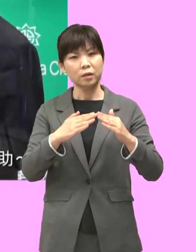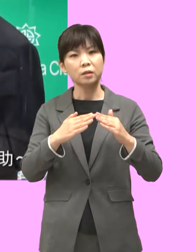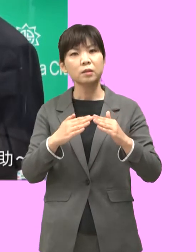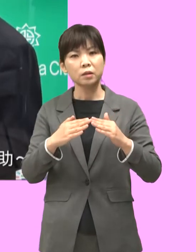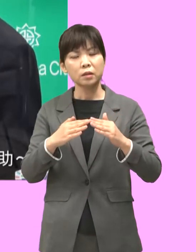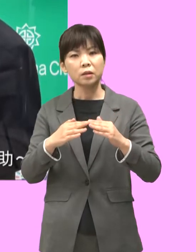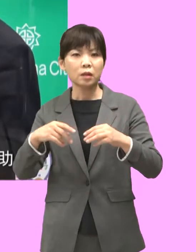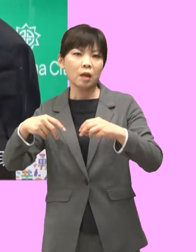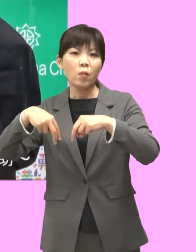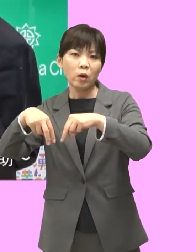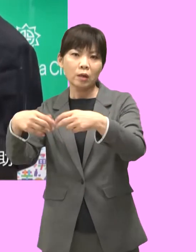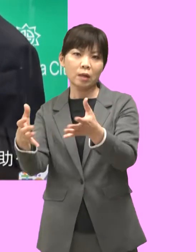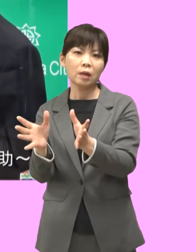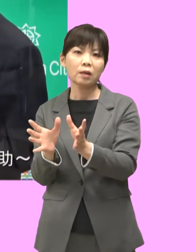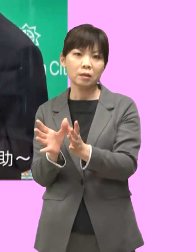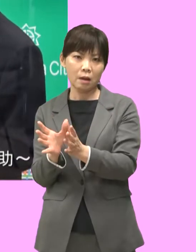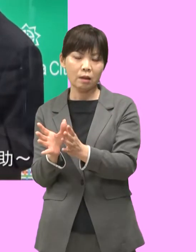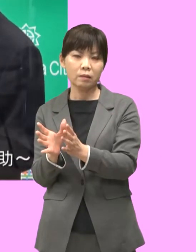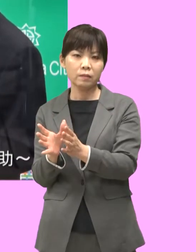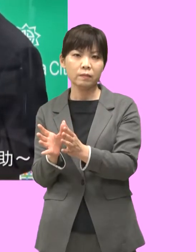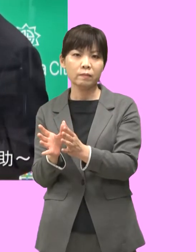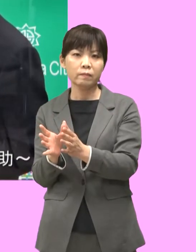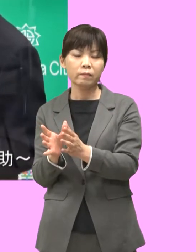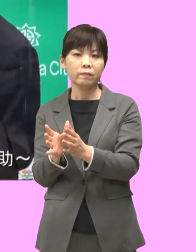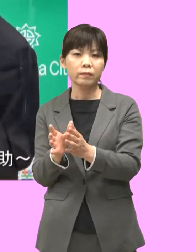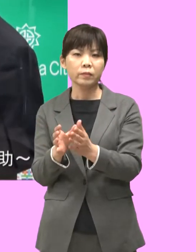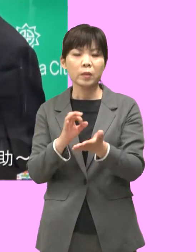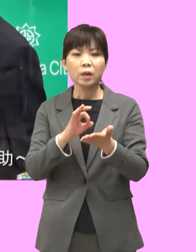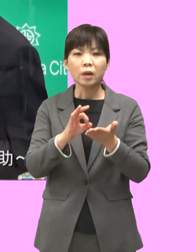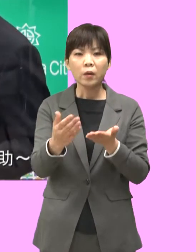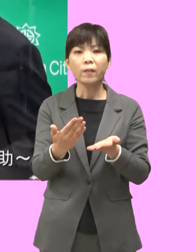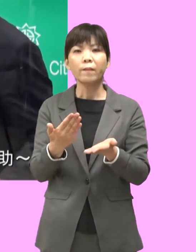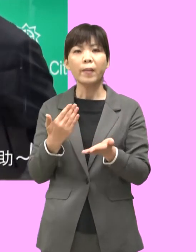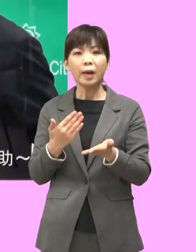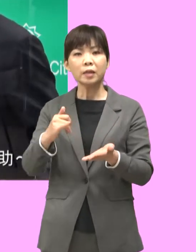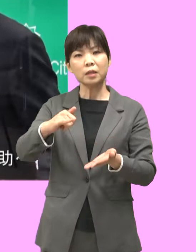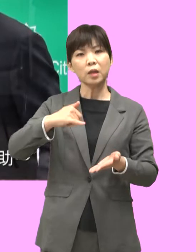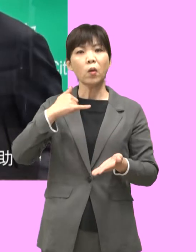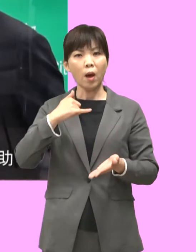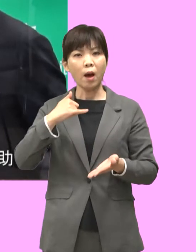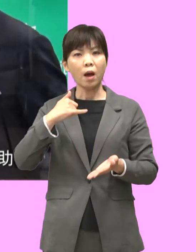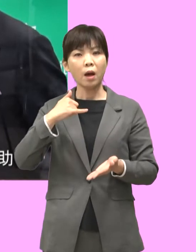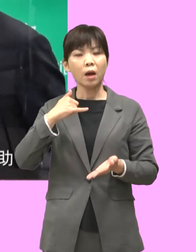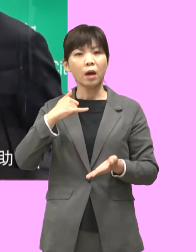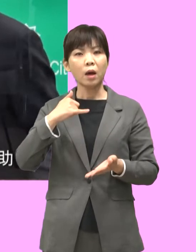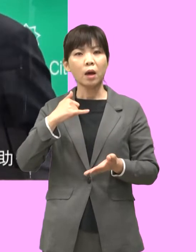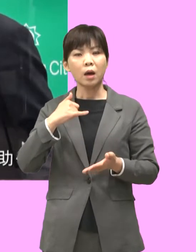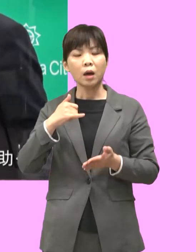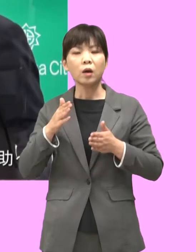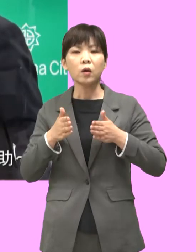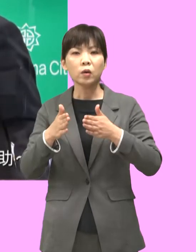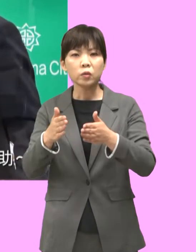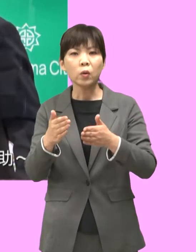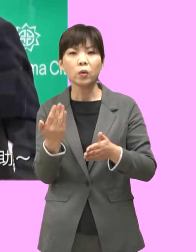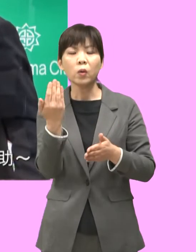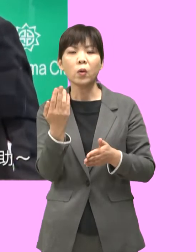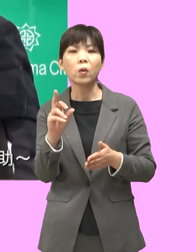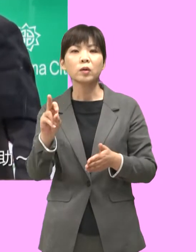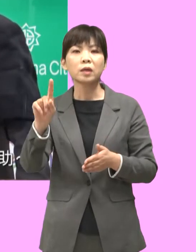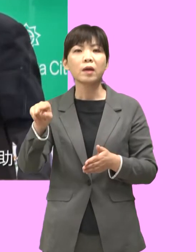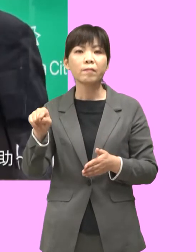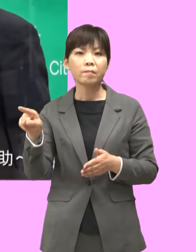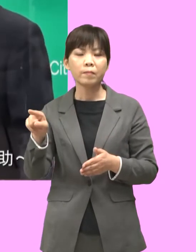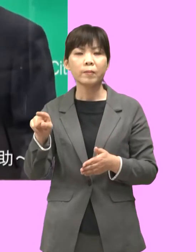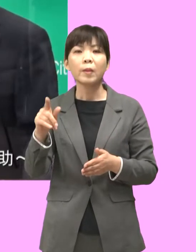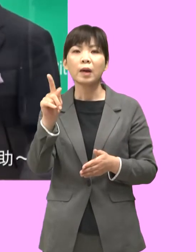などでありまして、購入前に電話で問い合わせの上、道路保全課窓口で受付をいたします